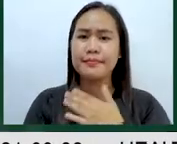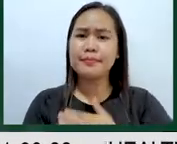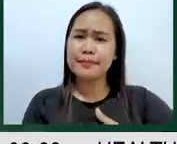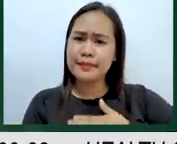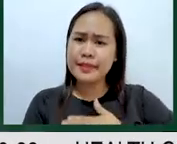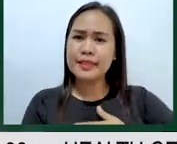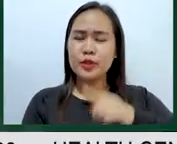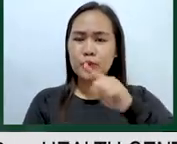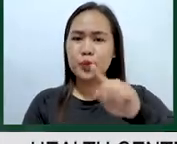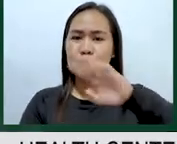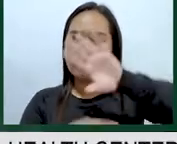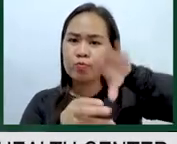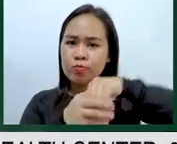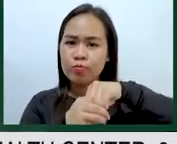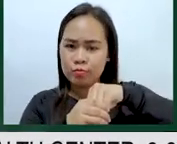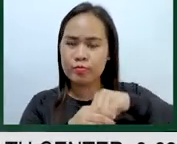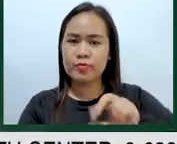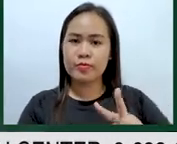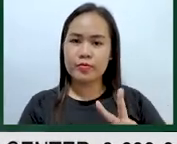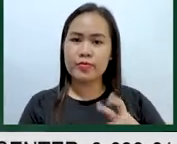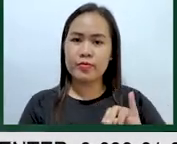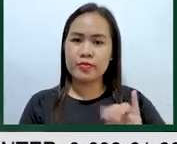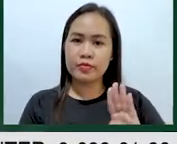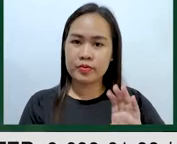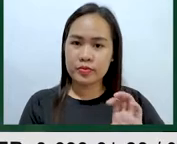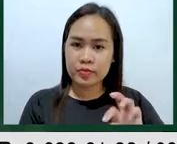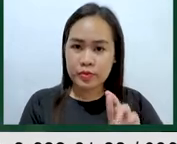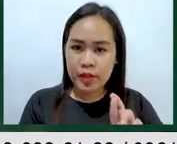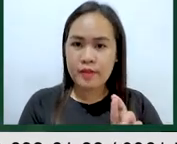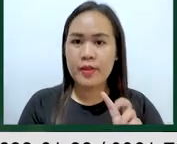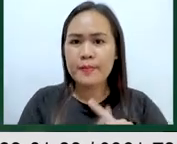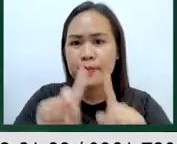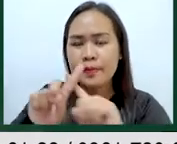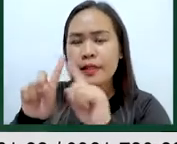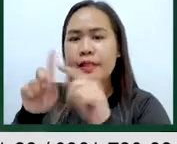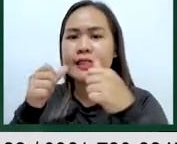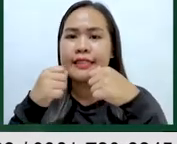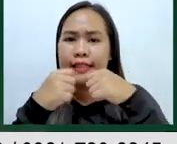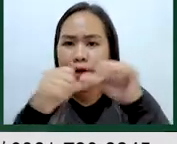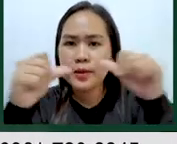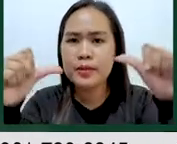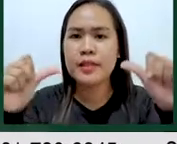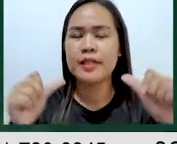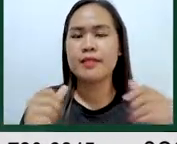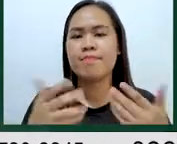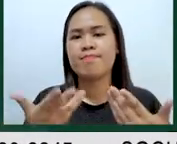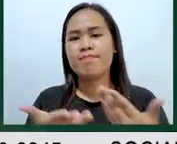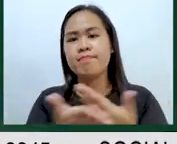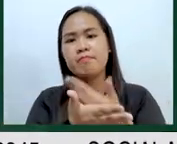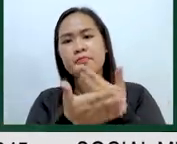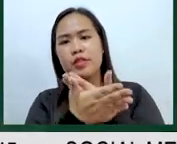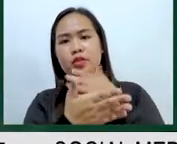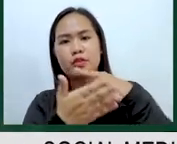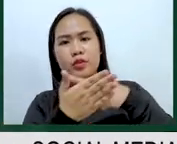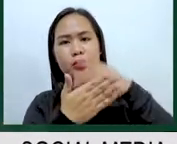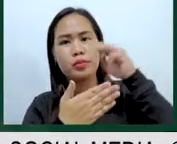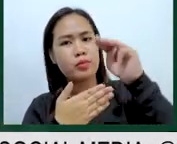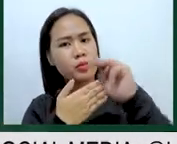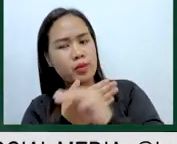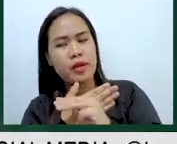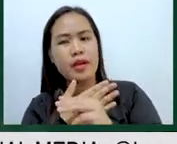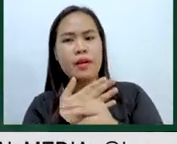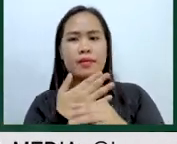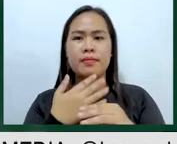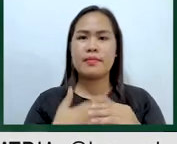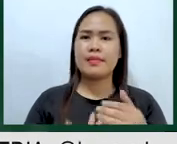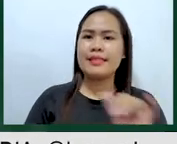komunidad. And of course, please join our Viber group, no? So sa Viber group, nandiyan yung ating mga announcements, 'di ba, mga bagong